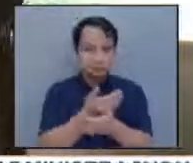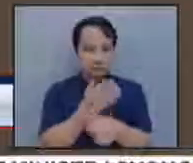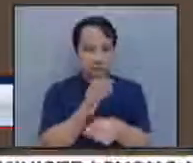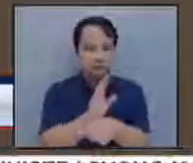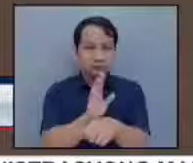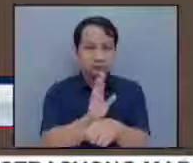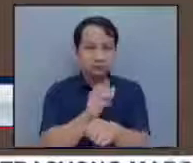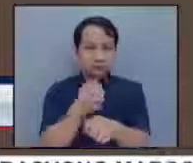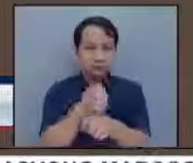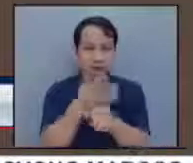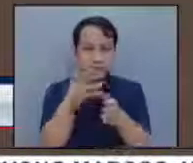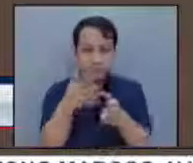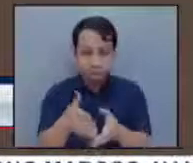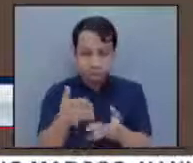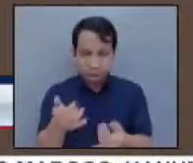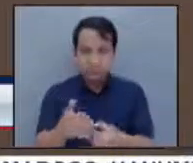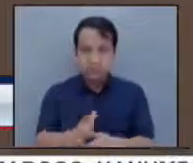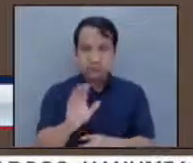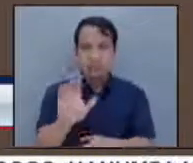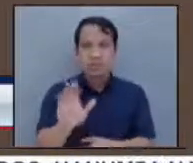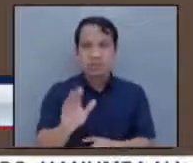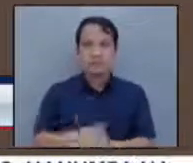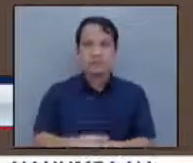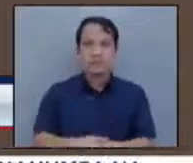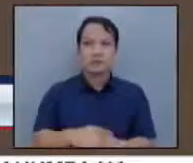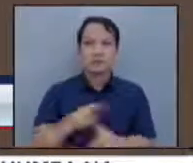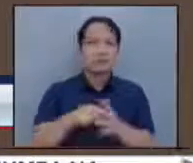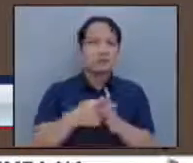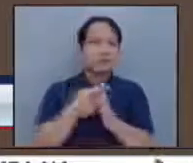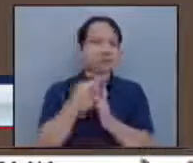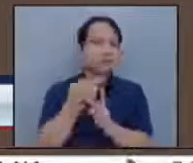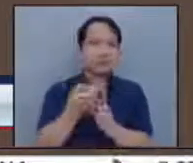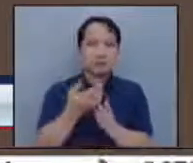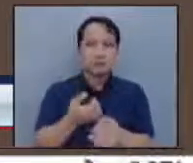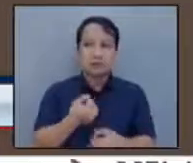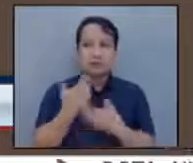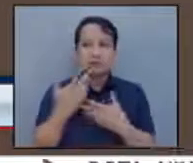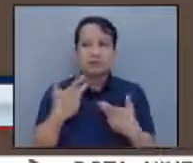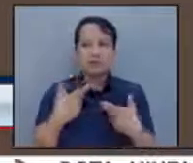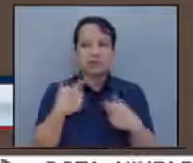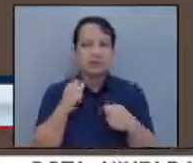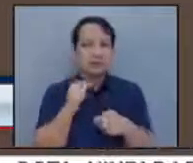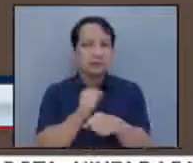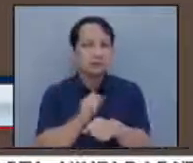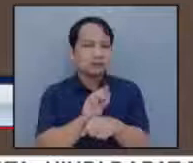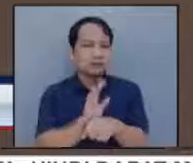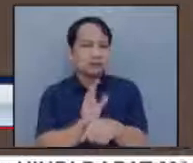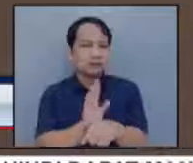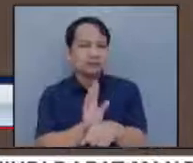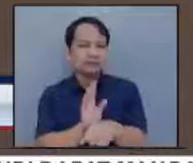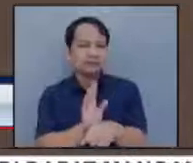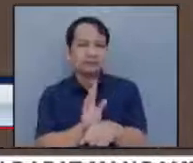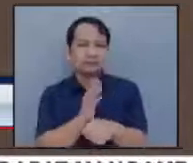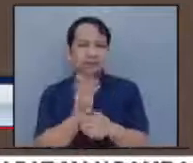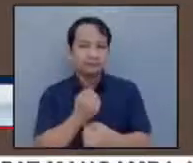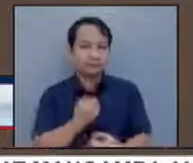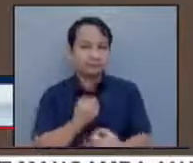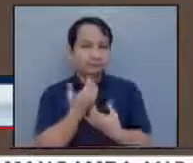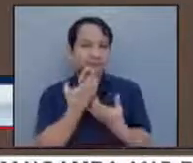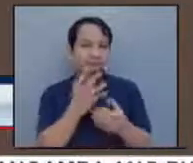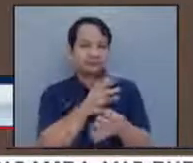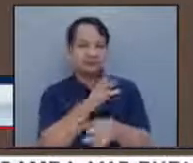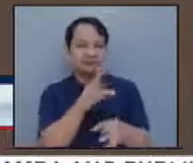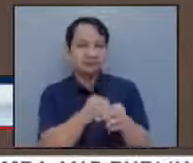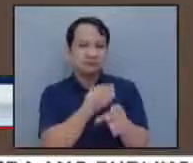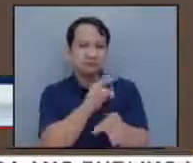ating bansa. These are the passionate filmmakers who have to work so hard to get their voices and their visions